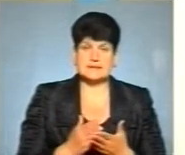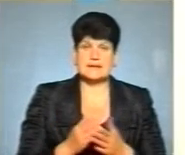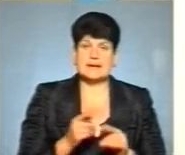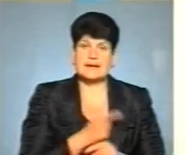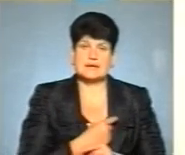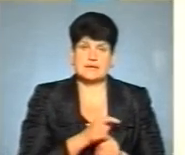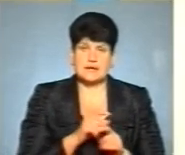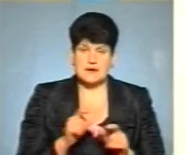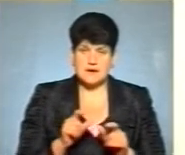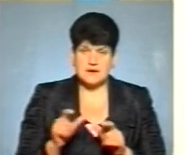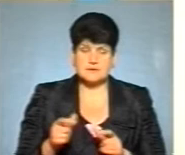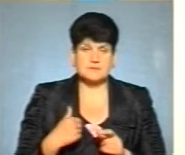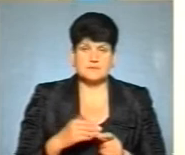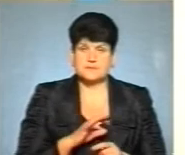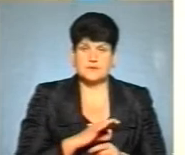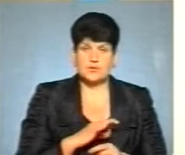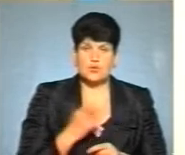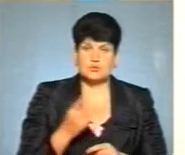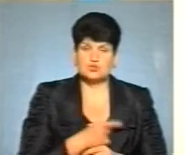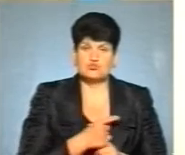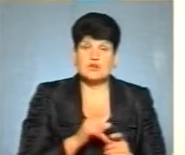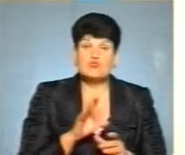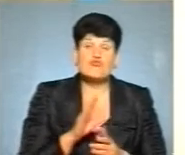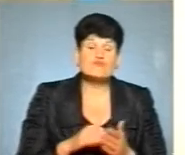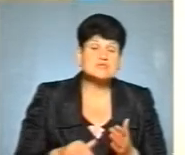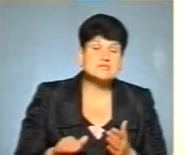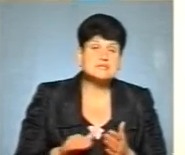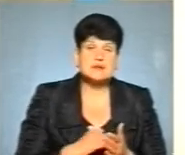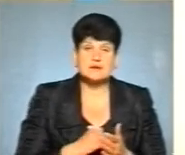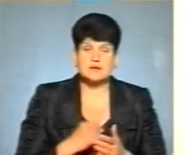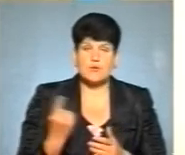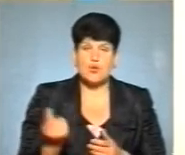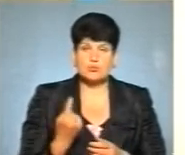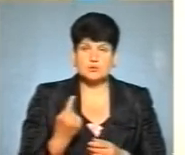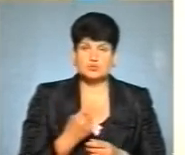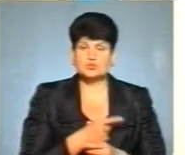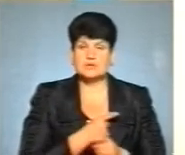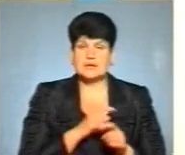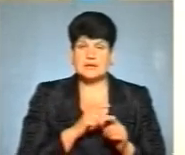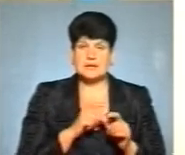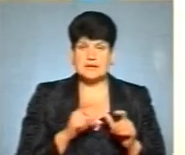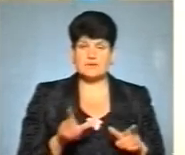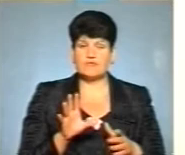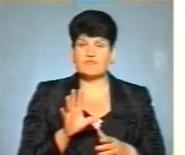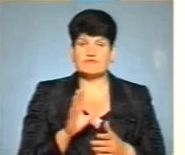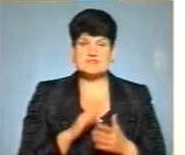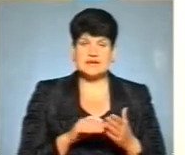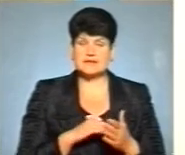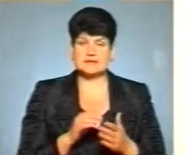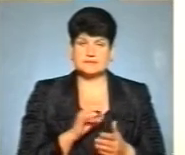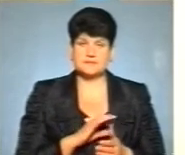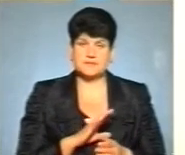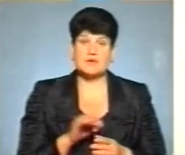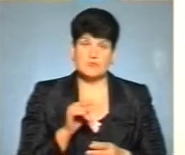лікарні, ми не задіювали обласну лікарню взагалі. Тобто обласну університетську лікарню, хоча вона в нас прораховано як